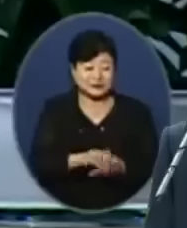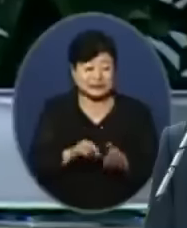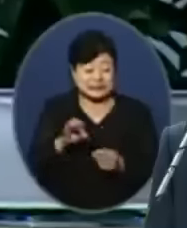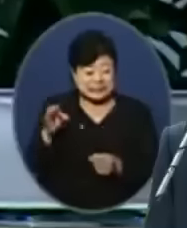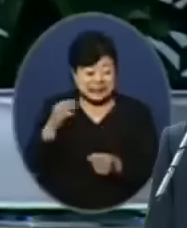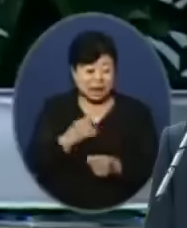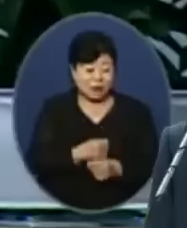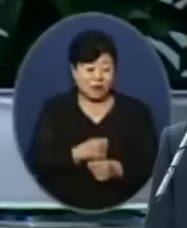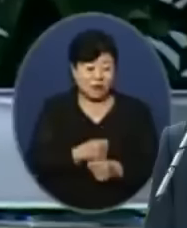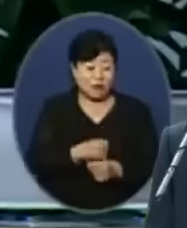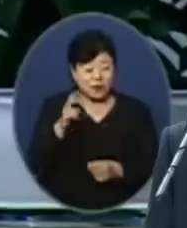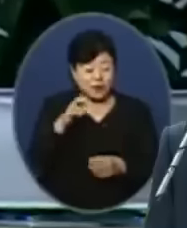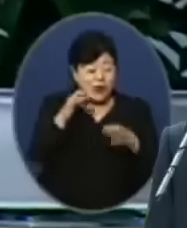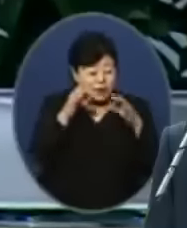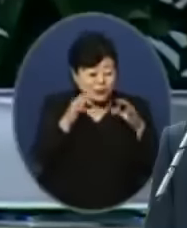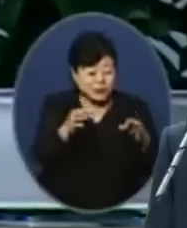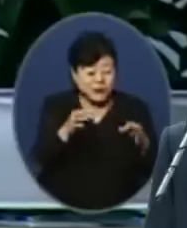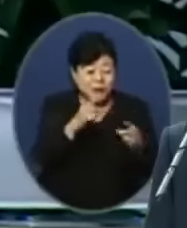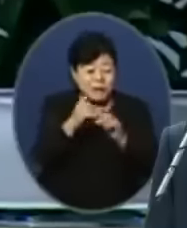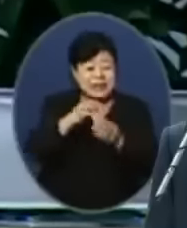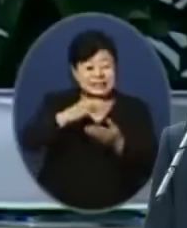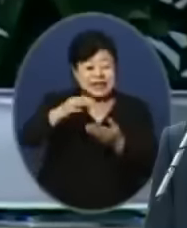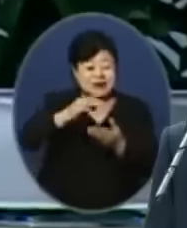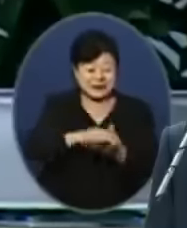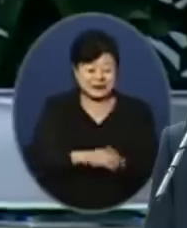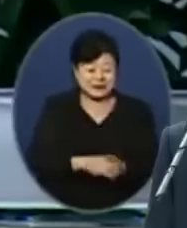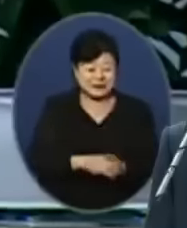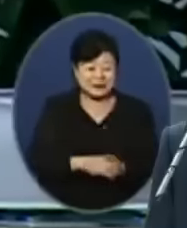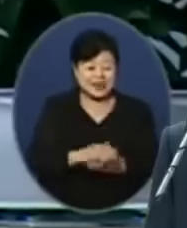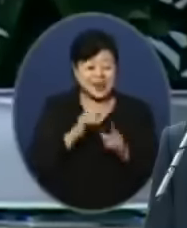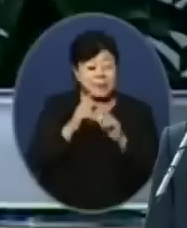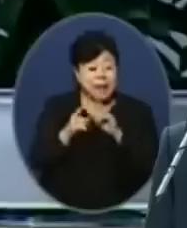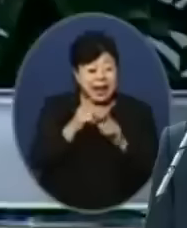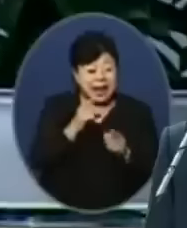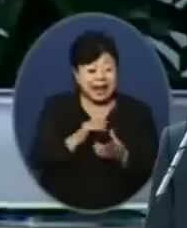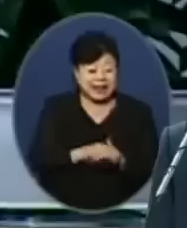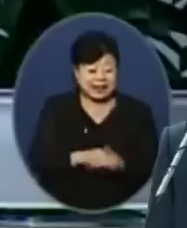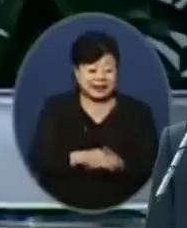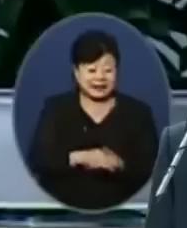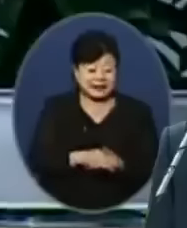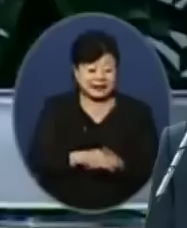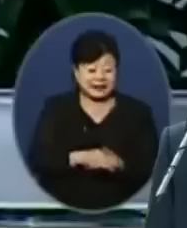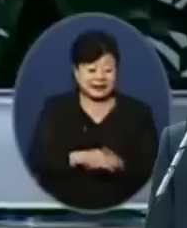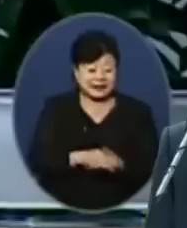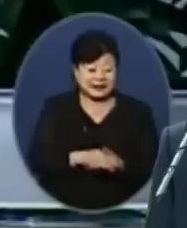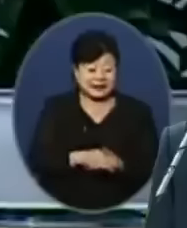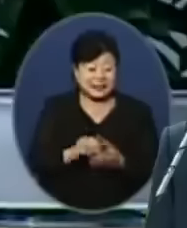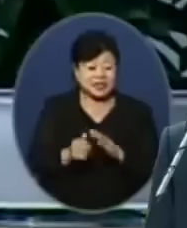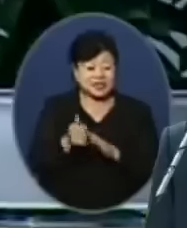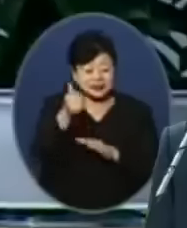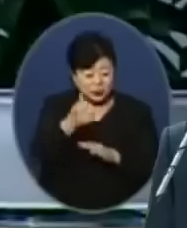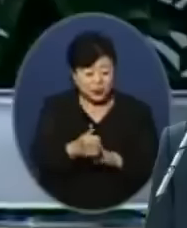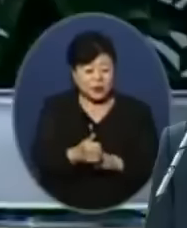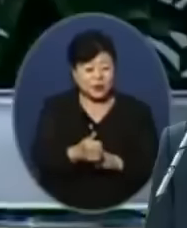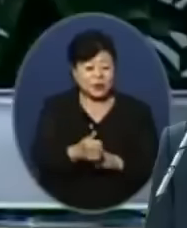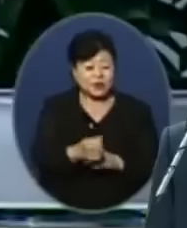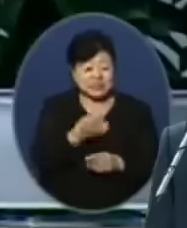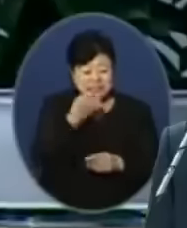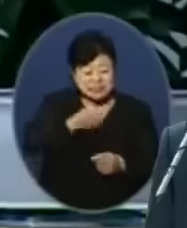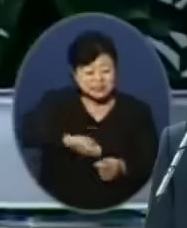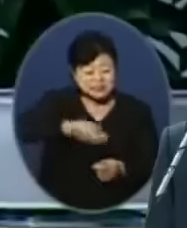시인하고 노래처럼 말을 하고 다니면 그 말이 나가서 성공의 씨를